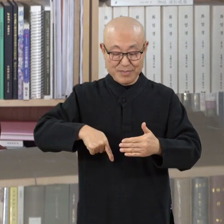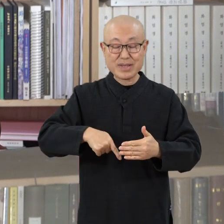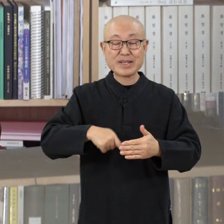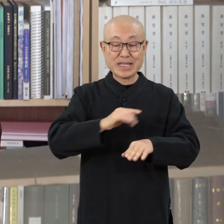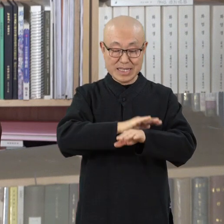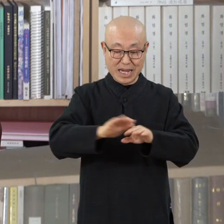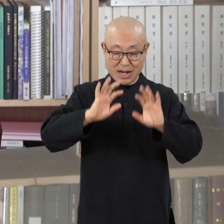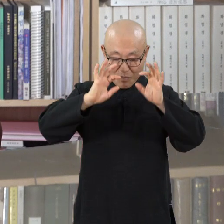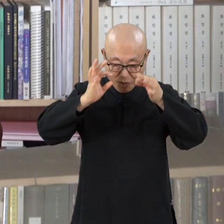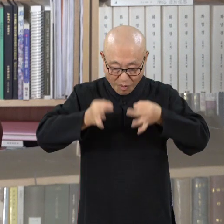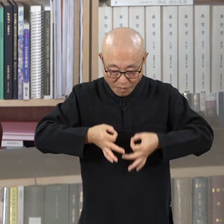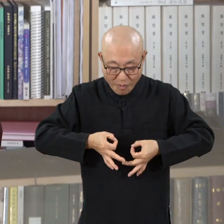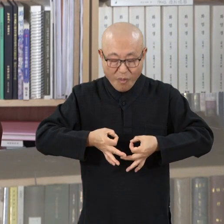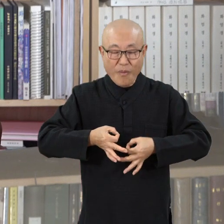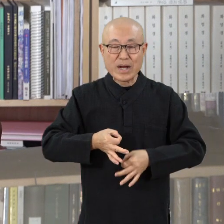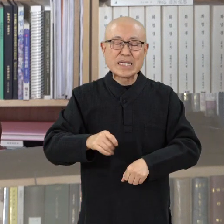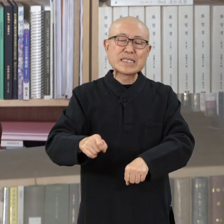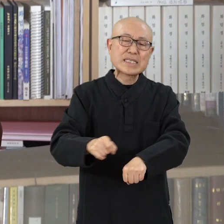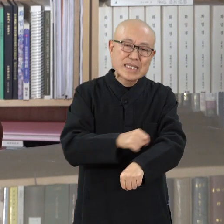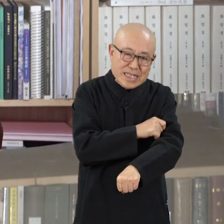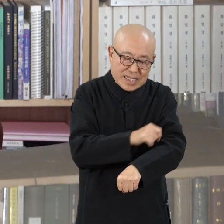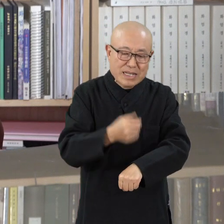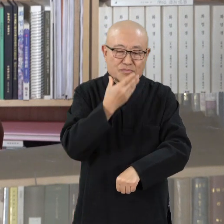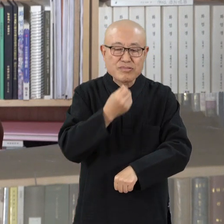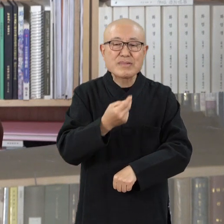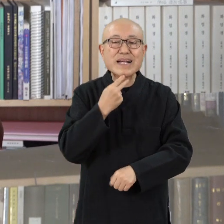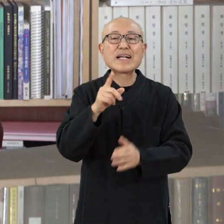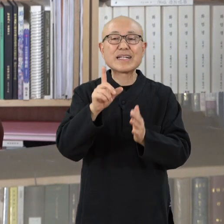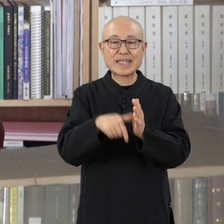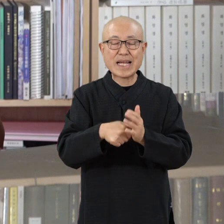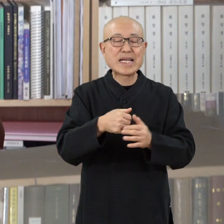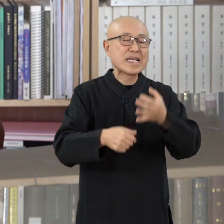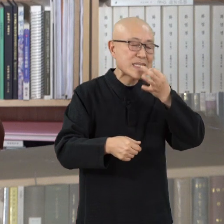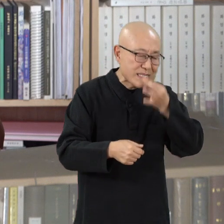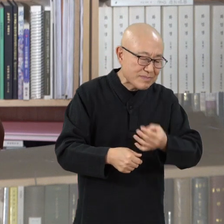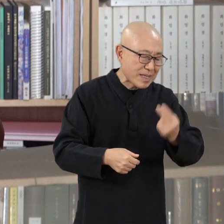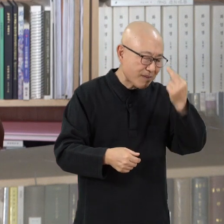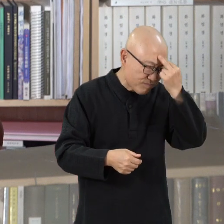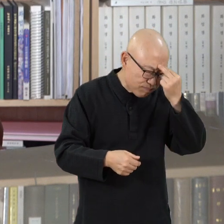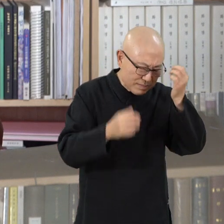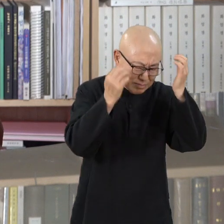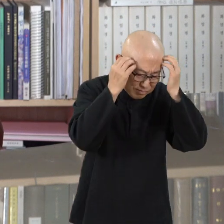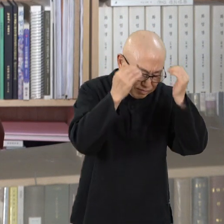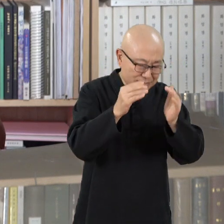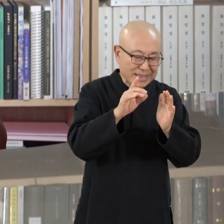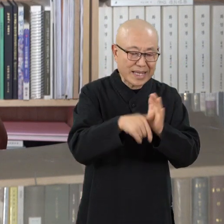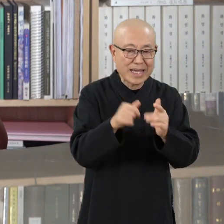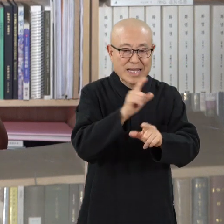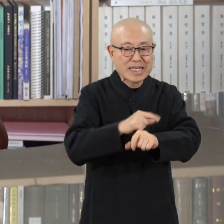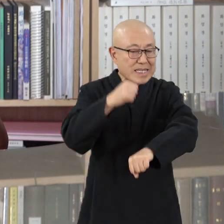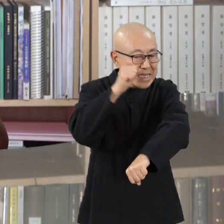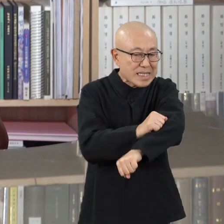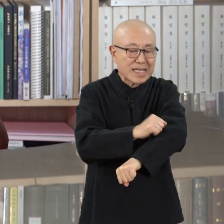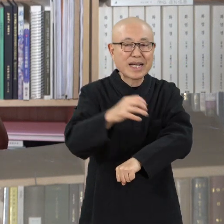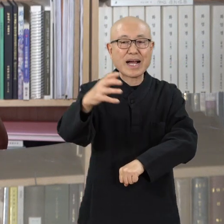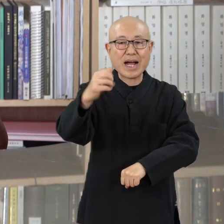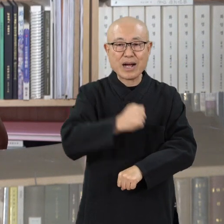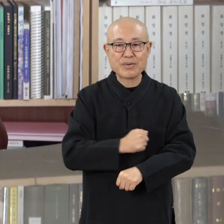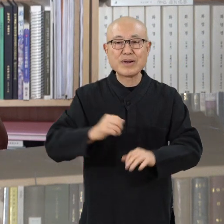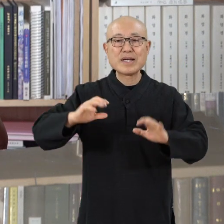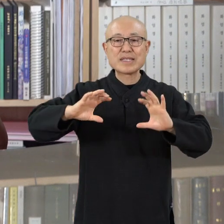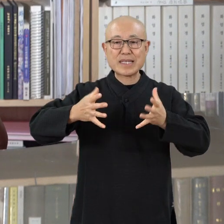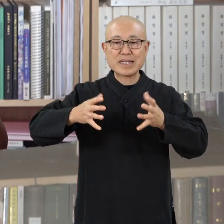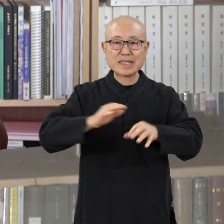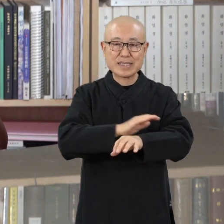잘 가다듬어서 특히 불행할 때, 힘들 때 우리는 더 지혜의 힘을 가지고 이 세상을